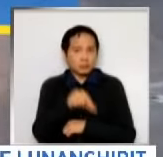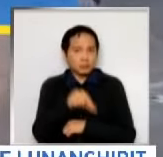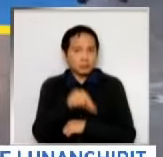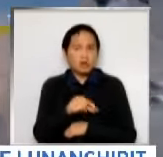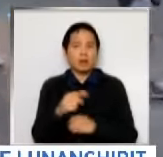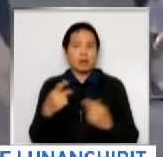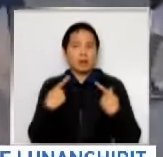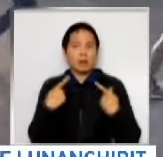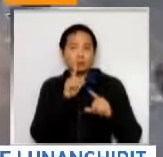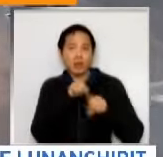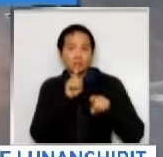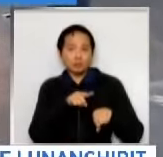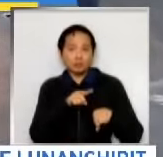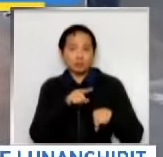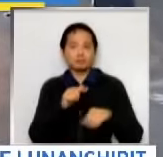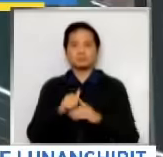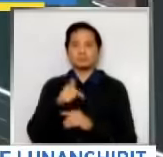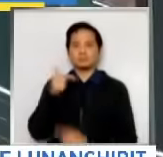sagot.